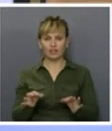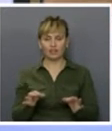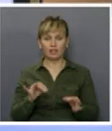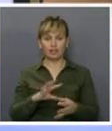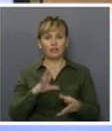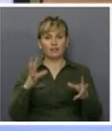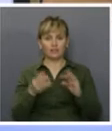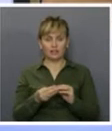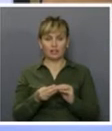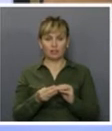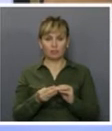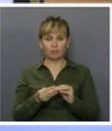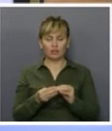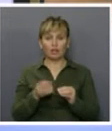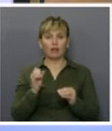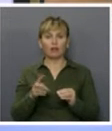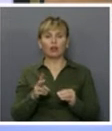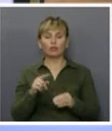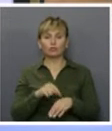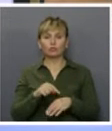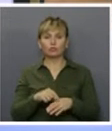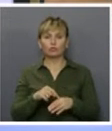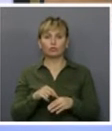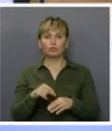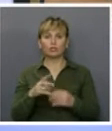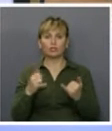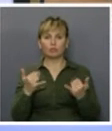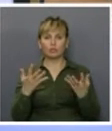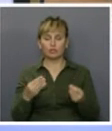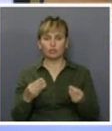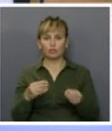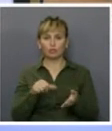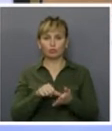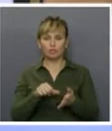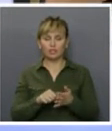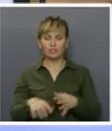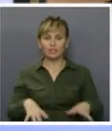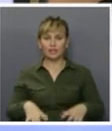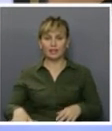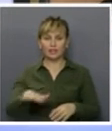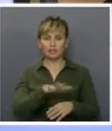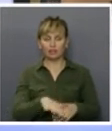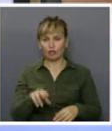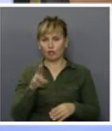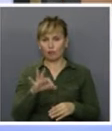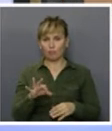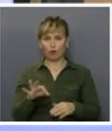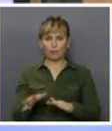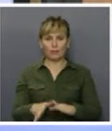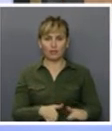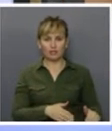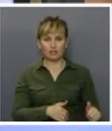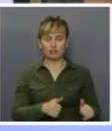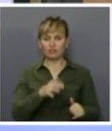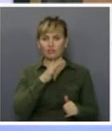целом, вы не ответили на мой вопрос, как в целом чувствуют на сегодняшний день себя участники рынка по вот прошествию